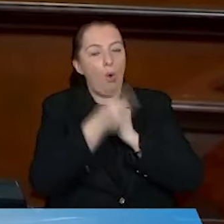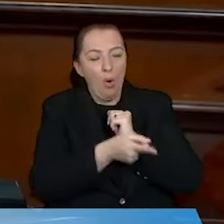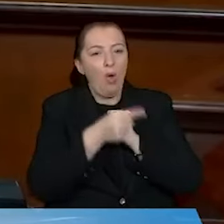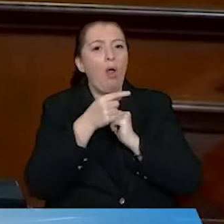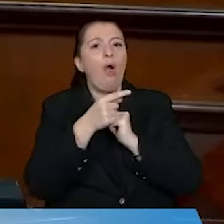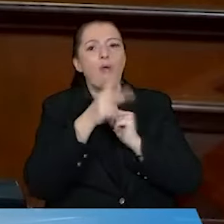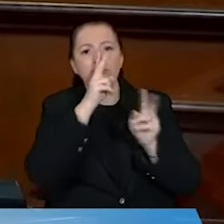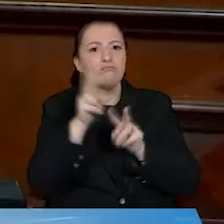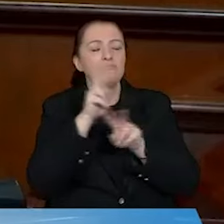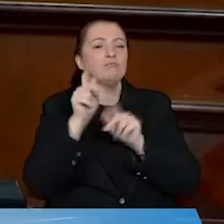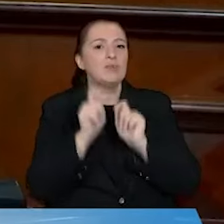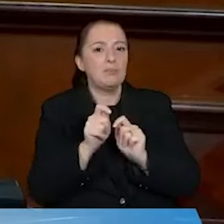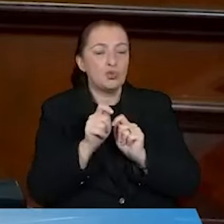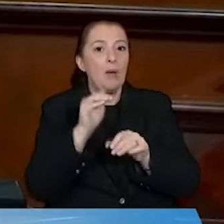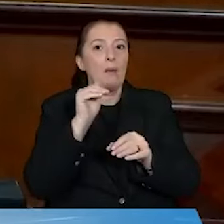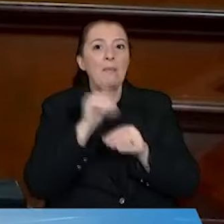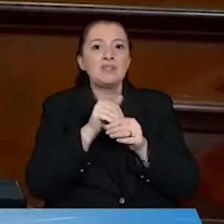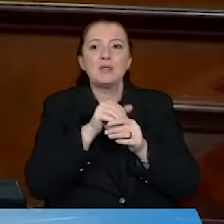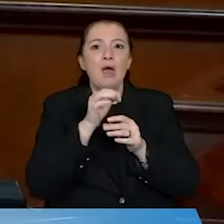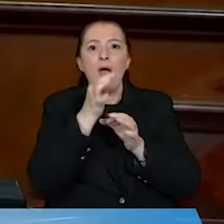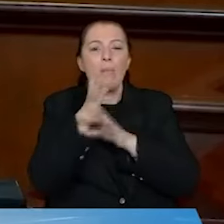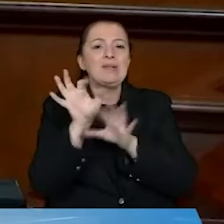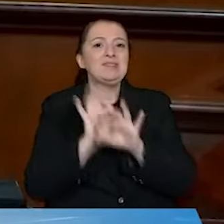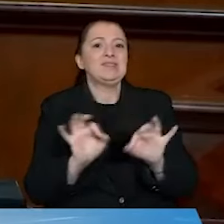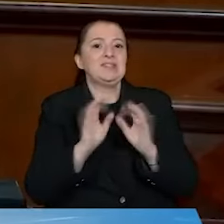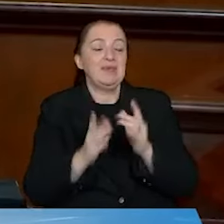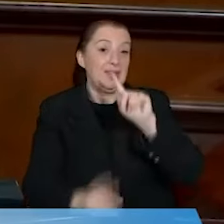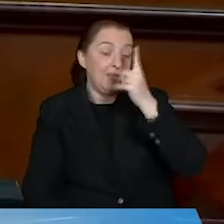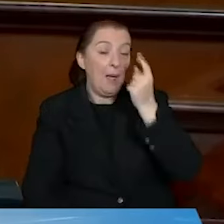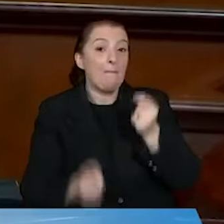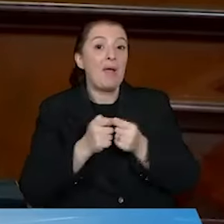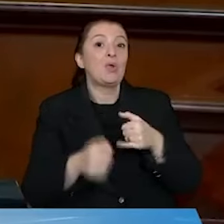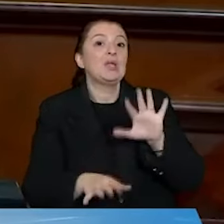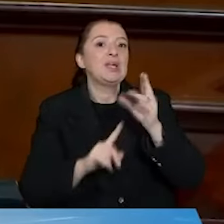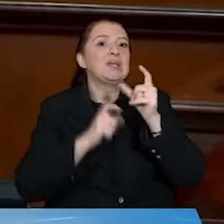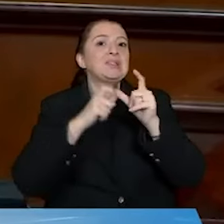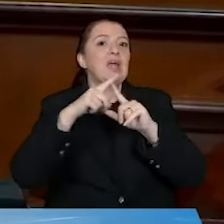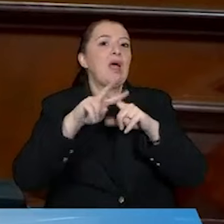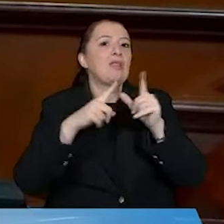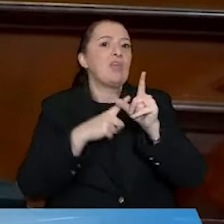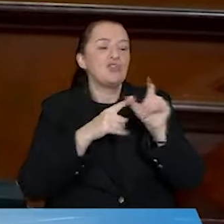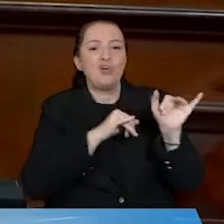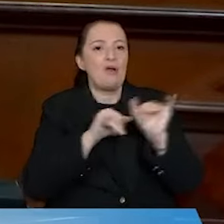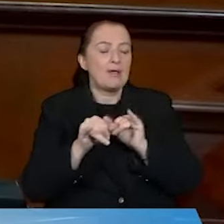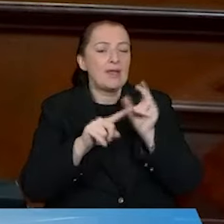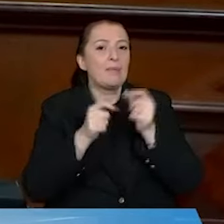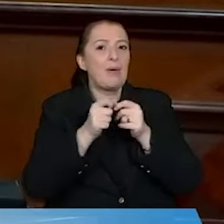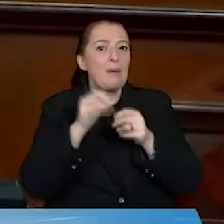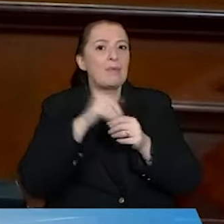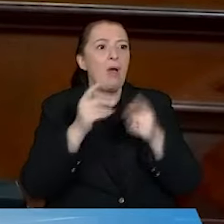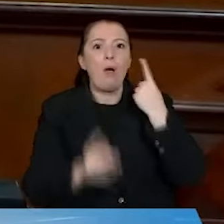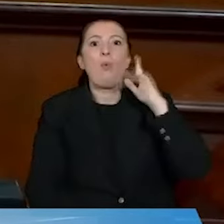işlemleri yaparken de meclisi bypass etmişlerdir. Sadece Beltur değil, örneğin İstaç'ta. İstaç İBB Meclisi'nin